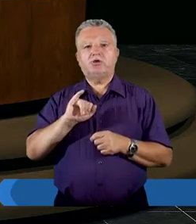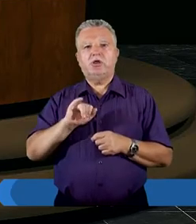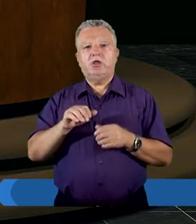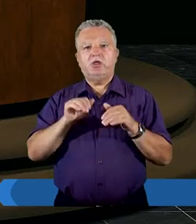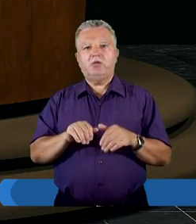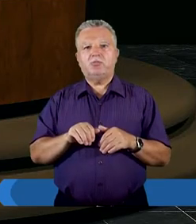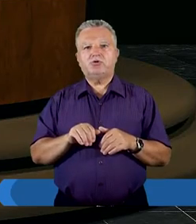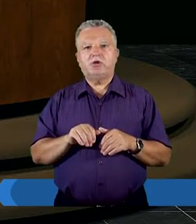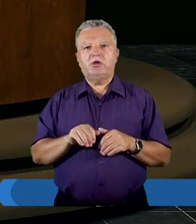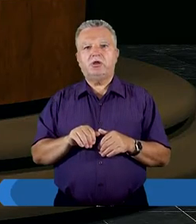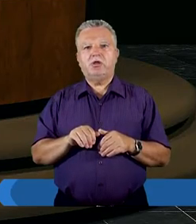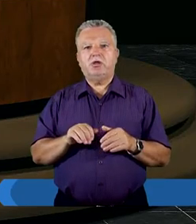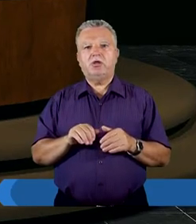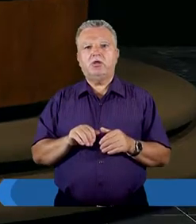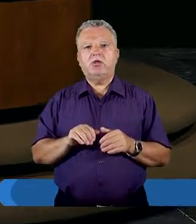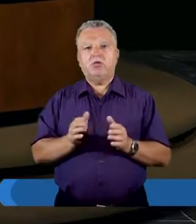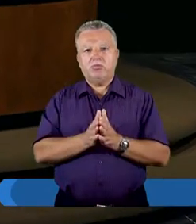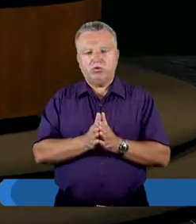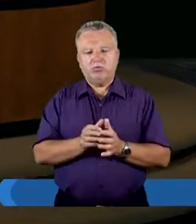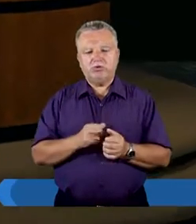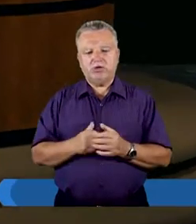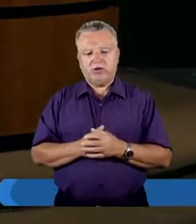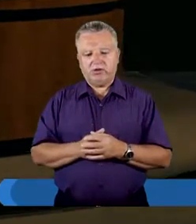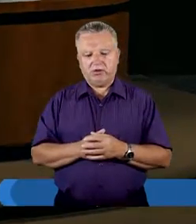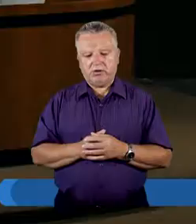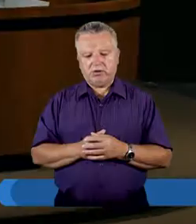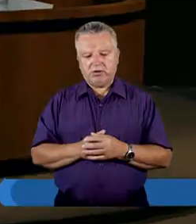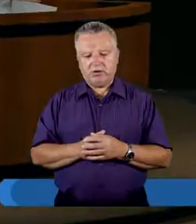I może właśnie w modlitwie podziękujmy Mu za to.